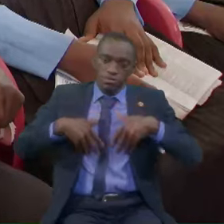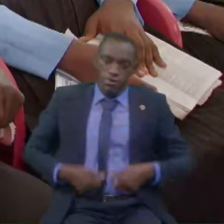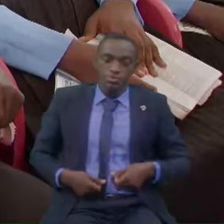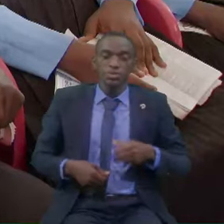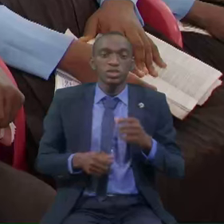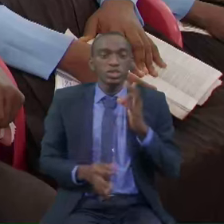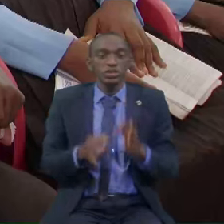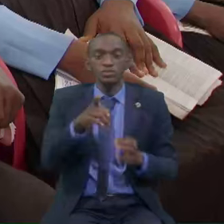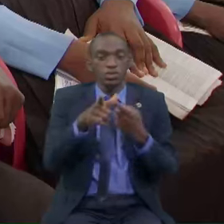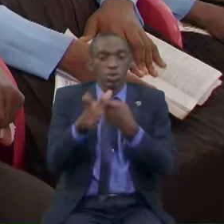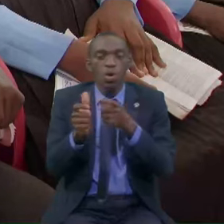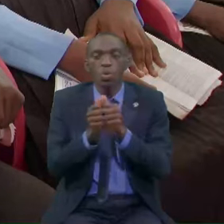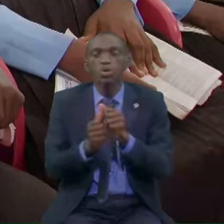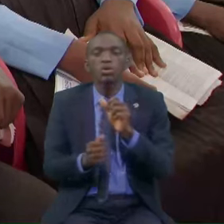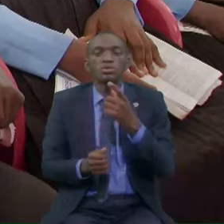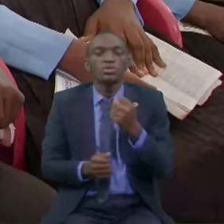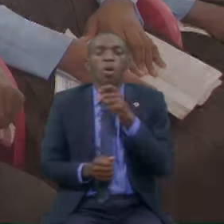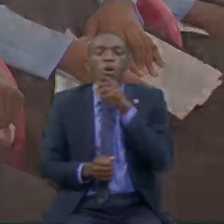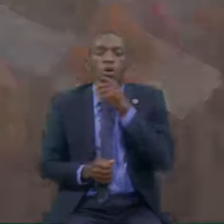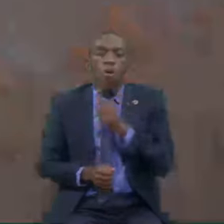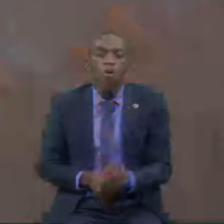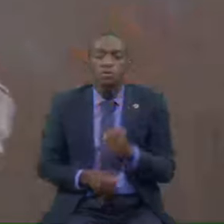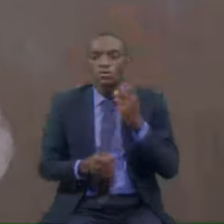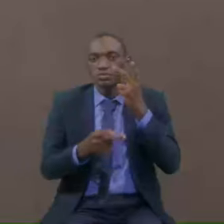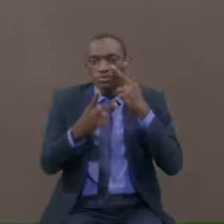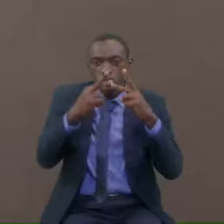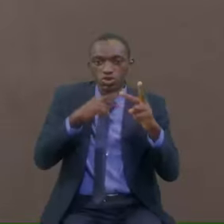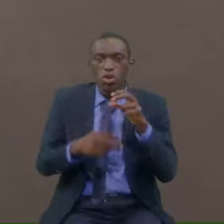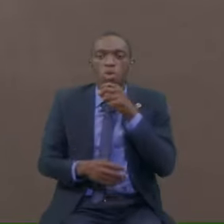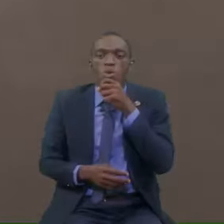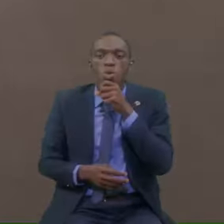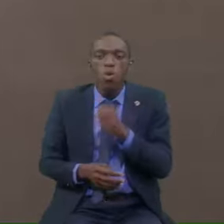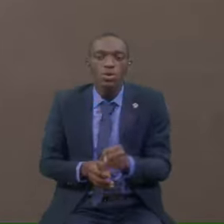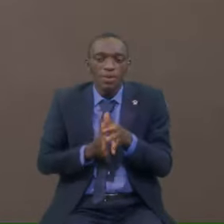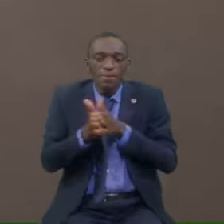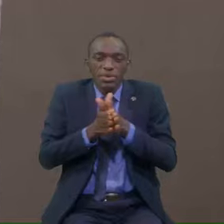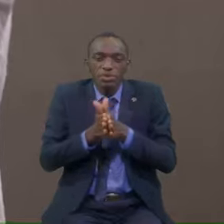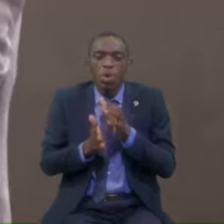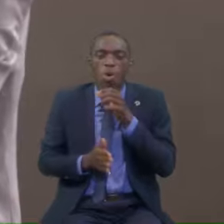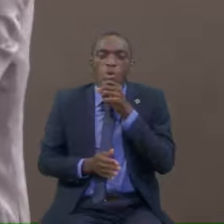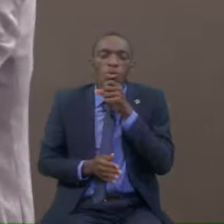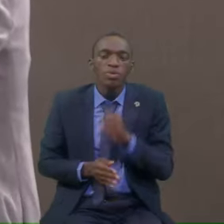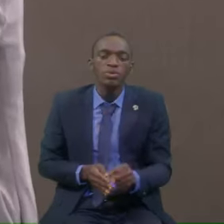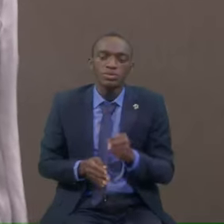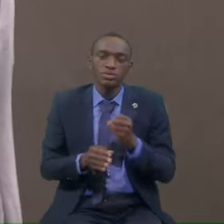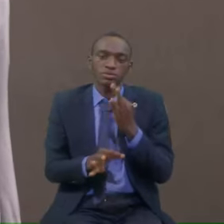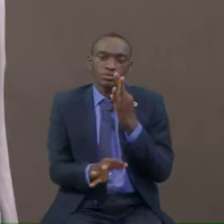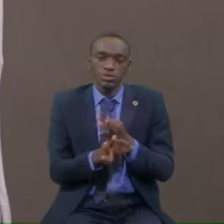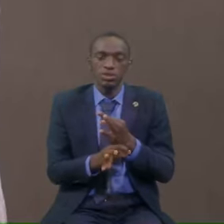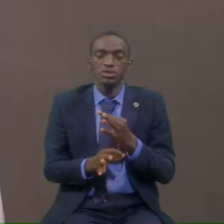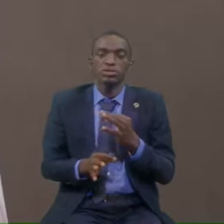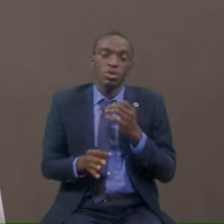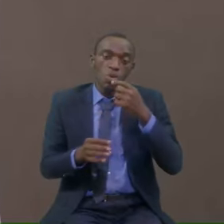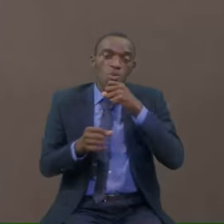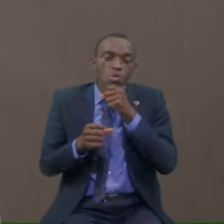l'ancienne vision, avec l'ancienne passion, avec l'ancienne foi et l'ancienne détermination, un moment viendra dans ta